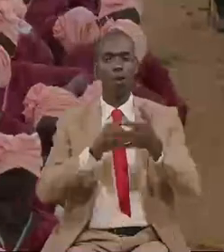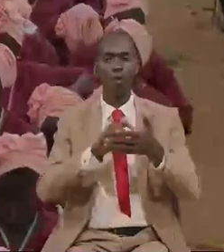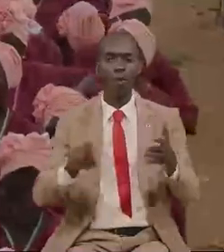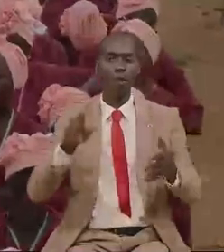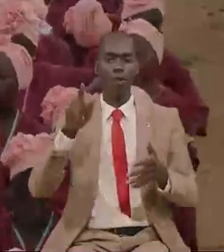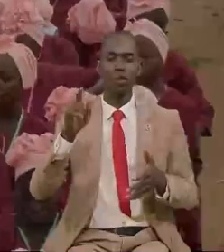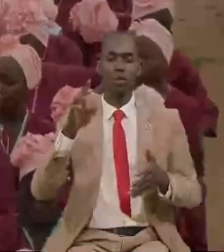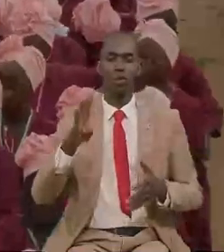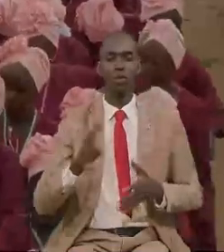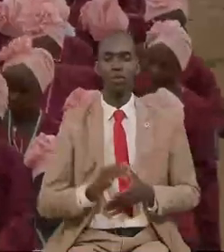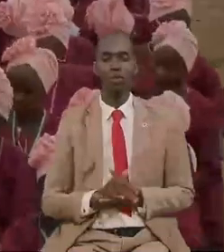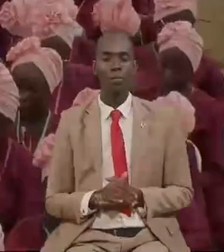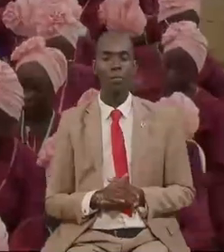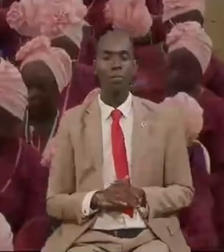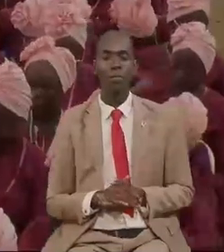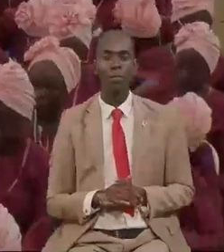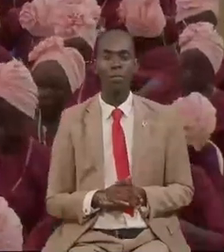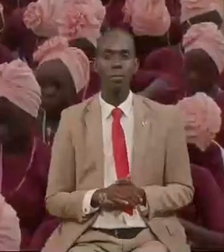chapitre 1,